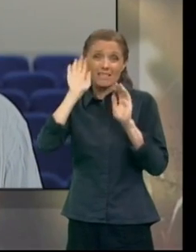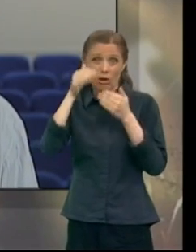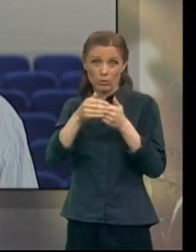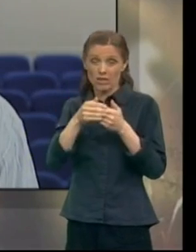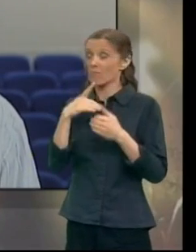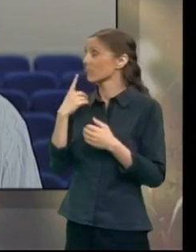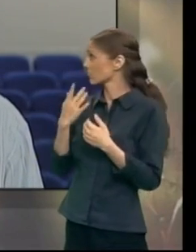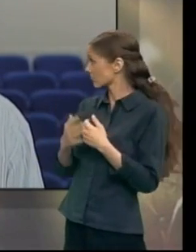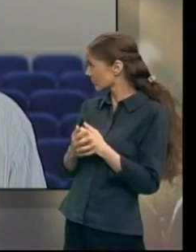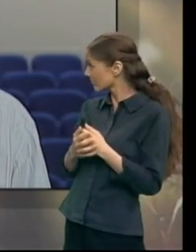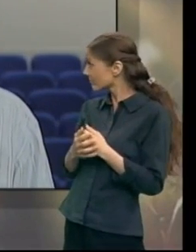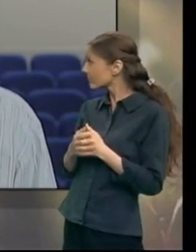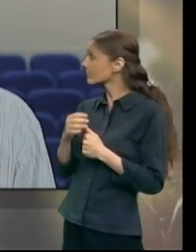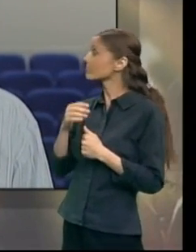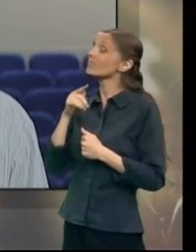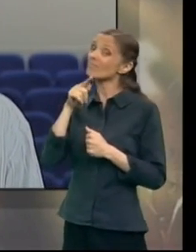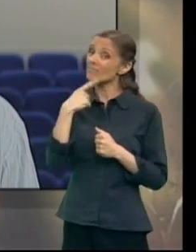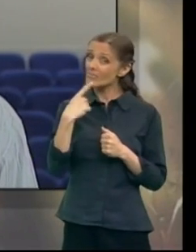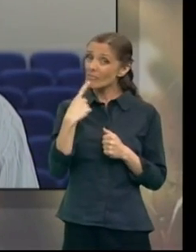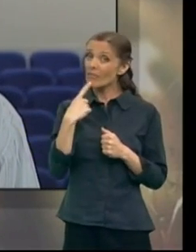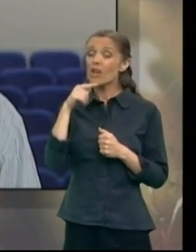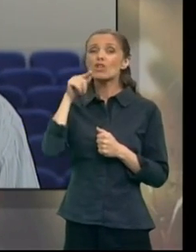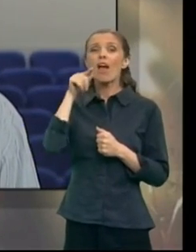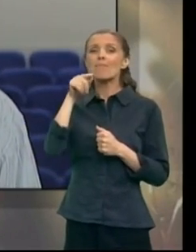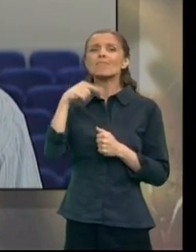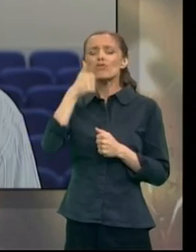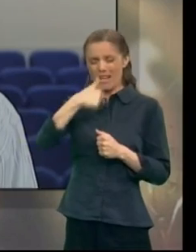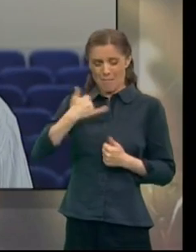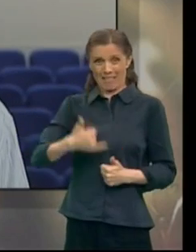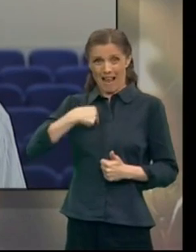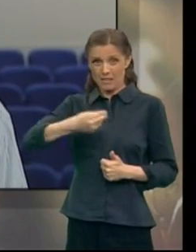mog izlaganja danas je to da moraju da nađu malo vremena